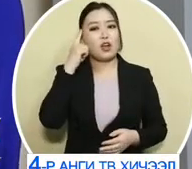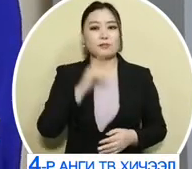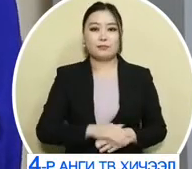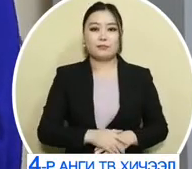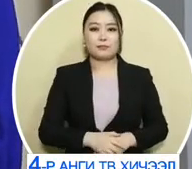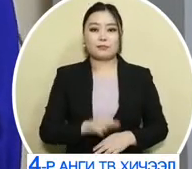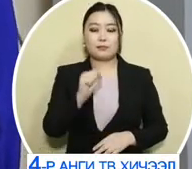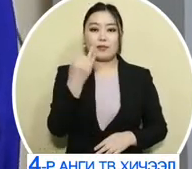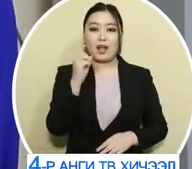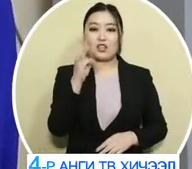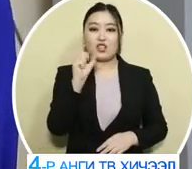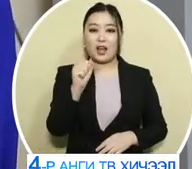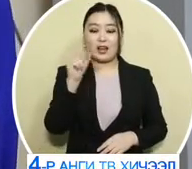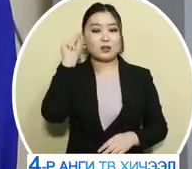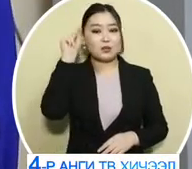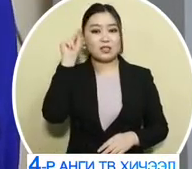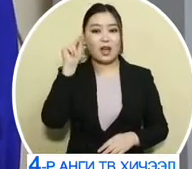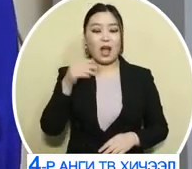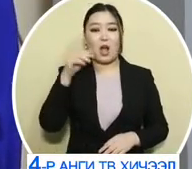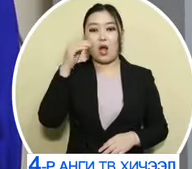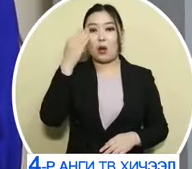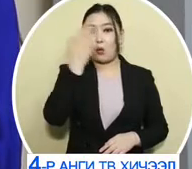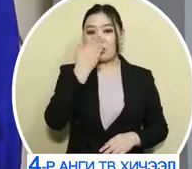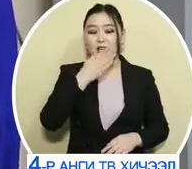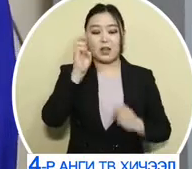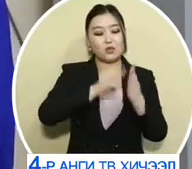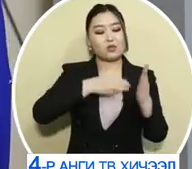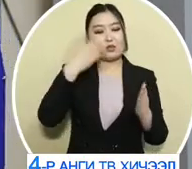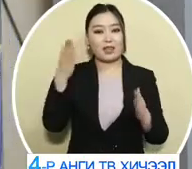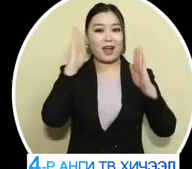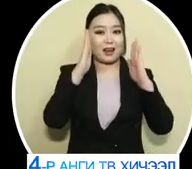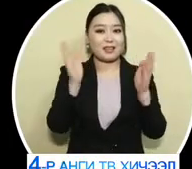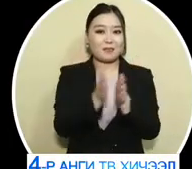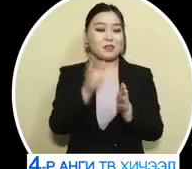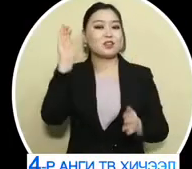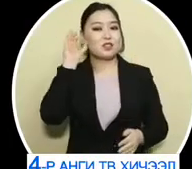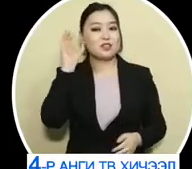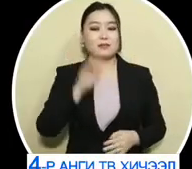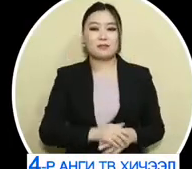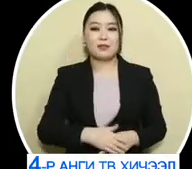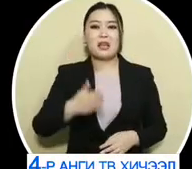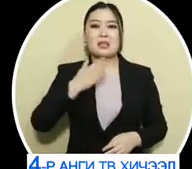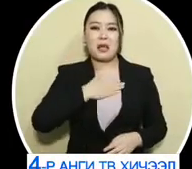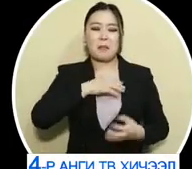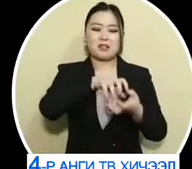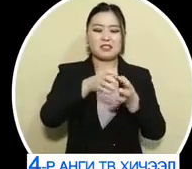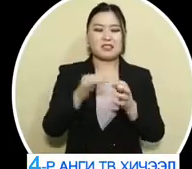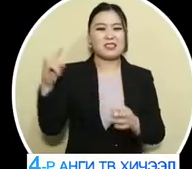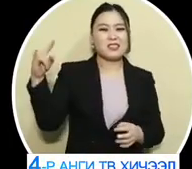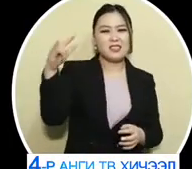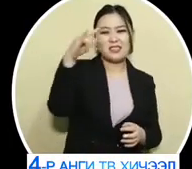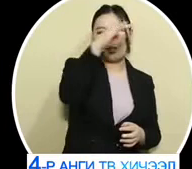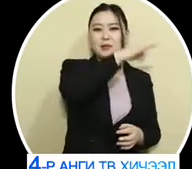Айша сурагчийнхаа унших шүлгийг анхааралтай хамтдаа сонсъё. Намайг сонсвол